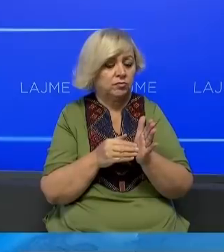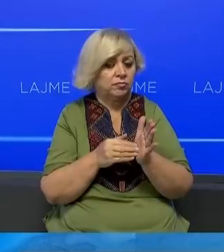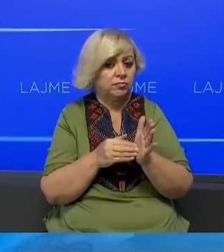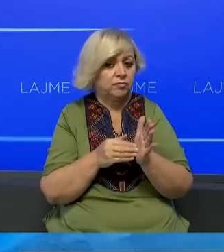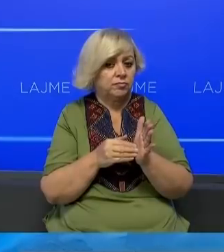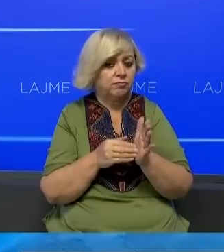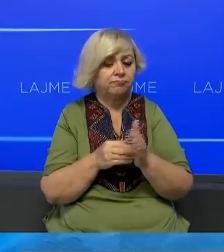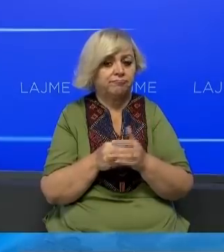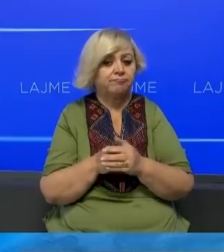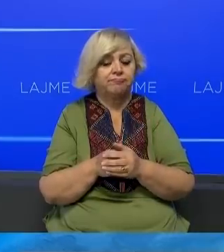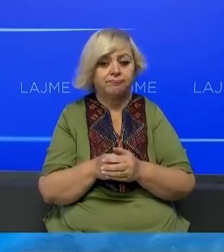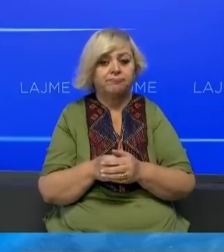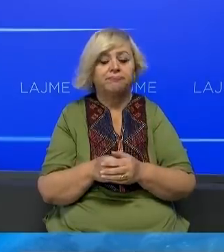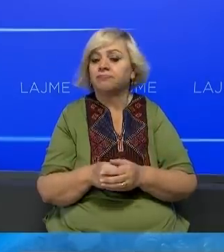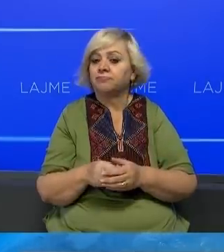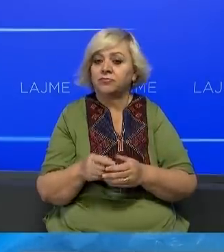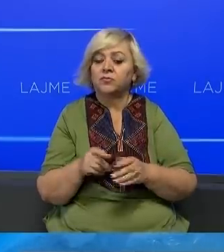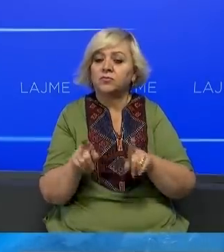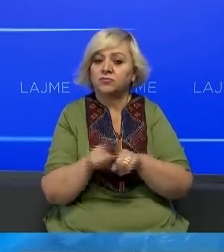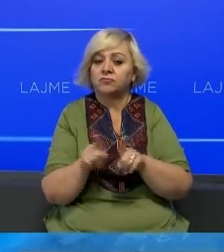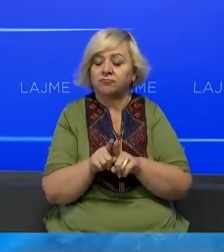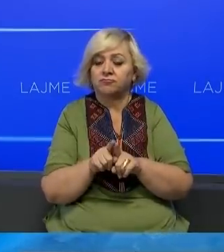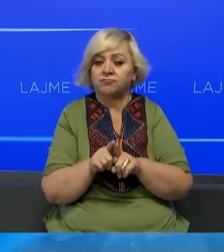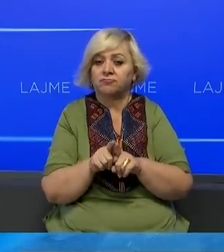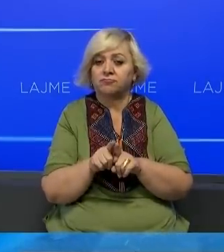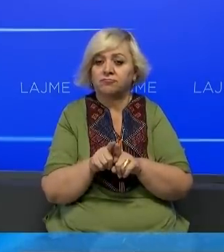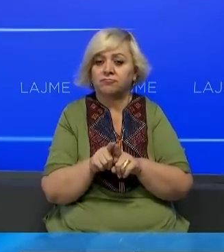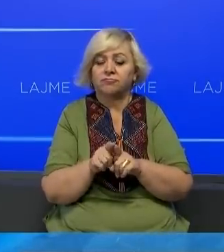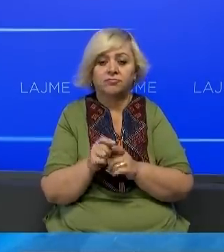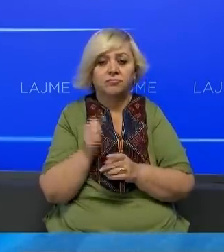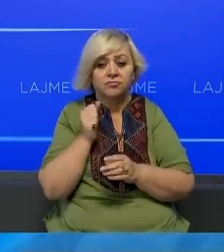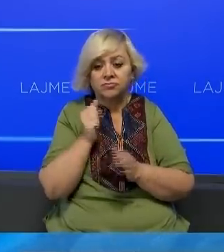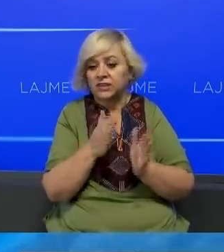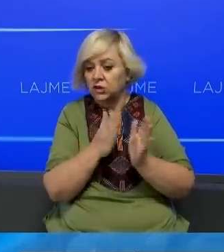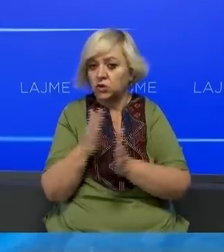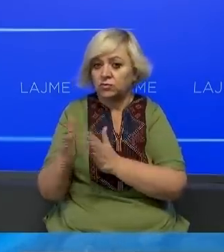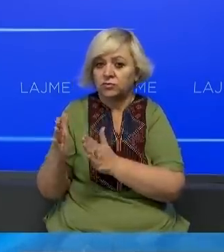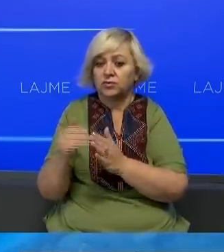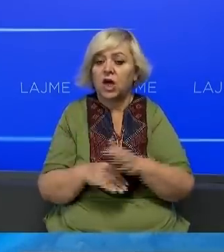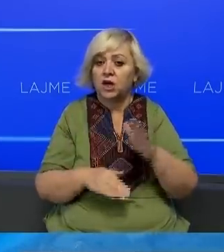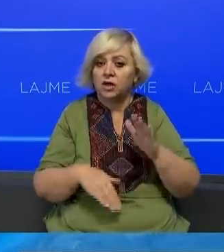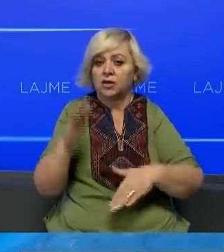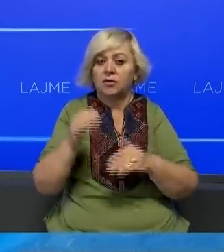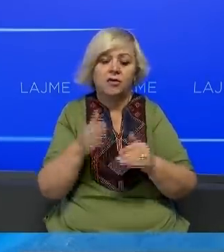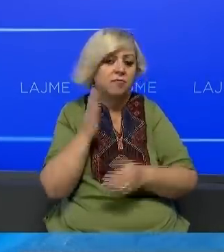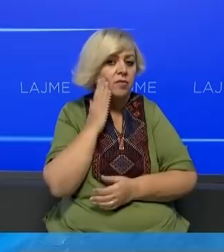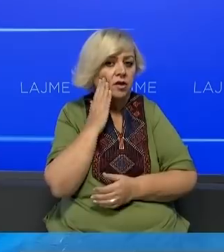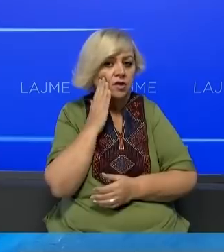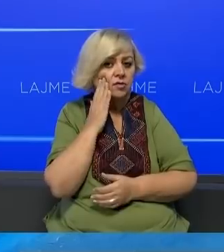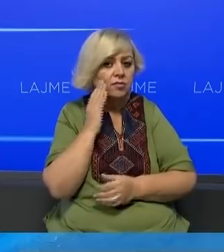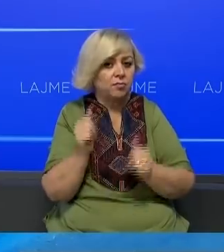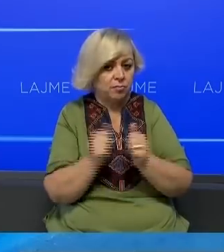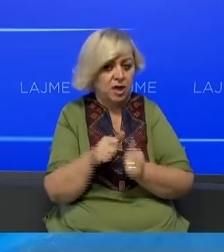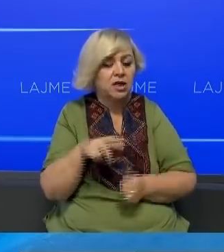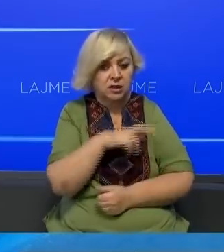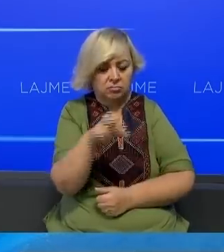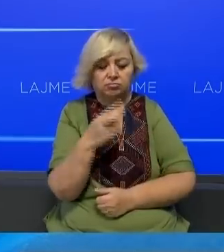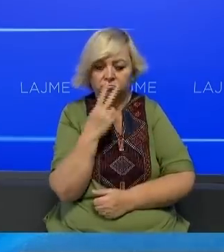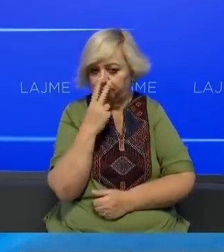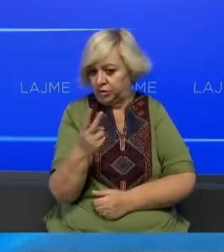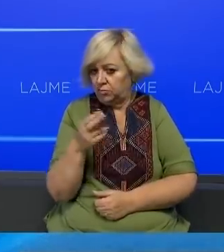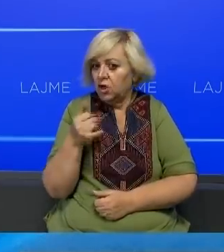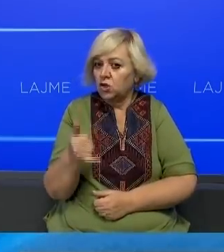duhet jemi optimist, pasi që po shohim një bashkërendim çdo ditë në rritje në mes Shtetit Bashkuar të Amerikës dhe BE-s, ne e pamë